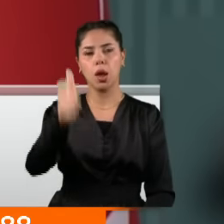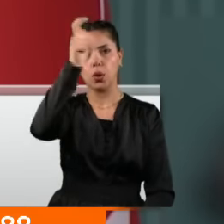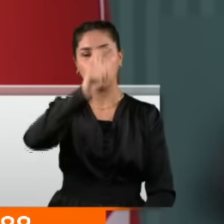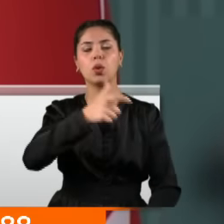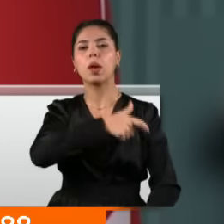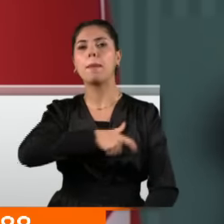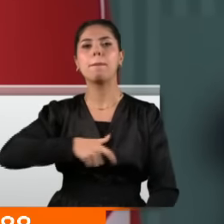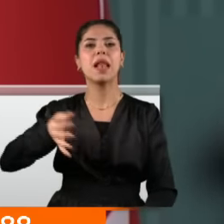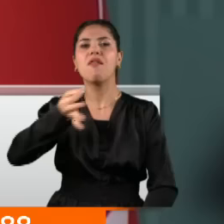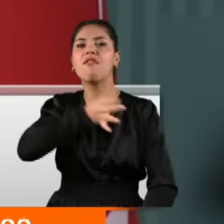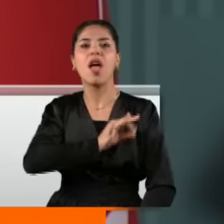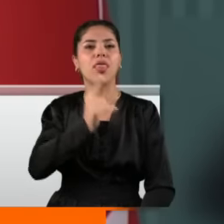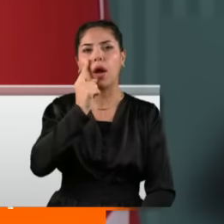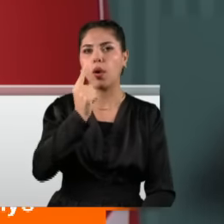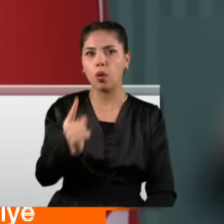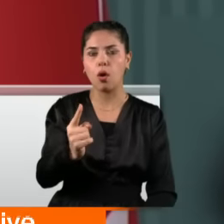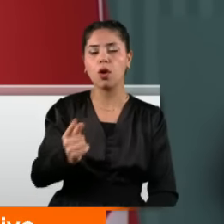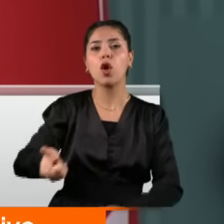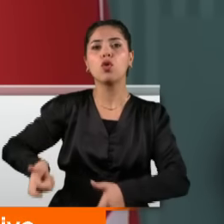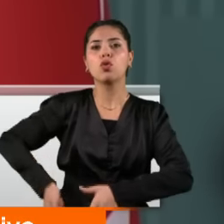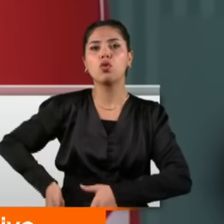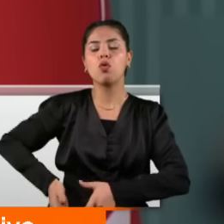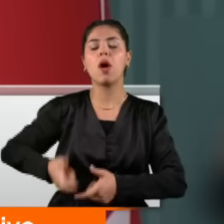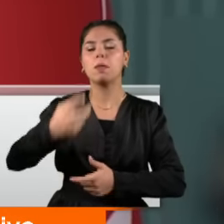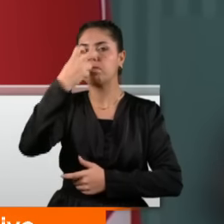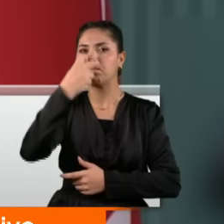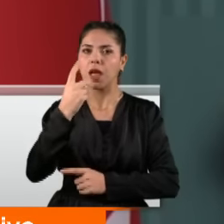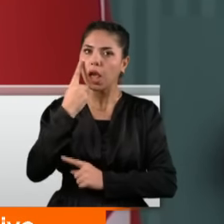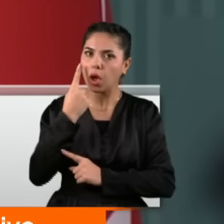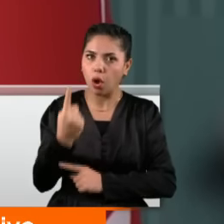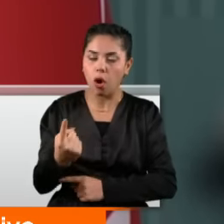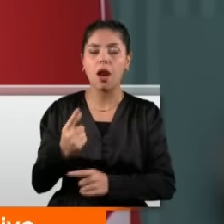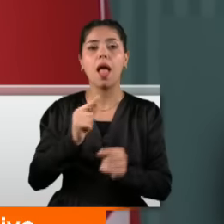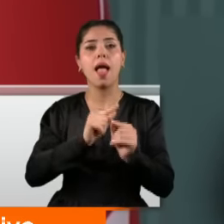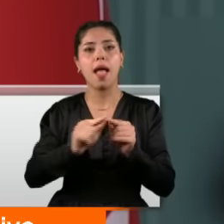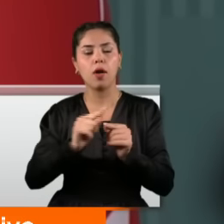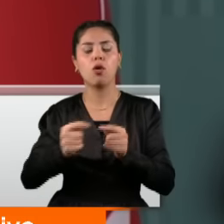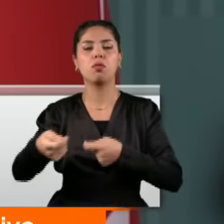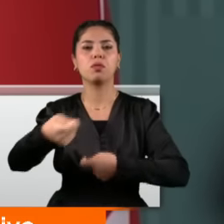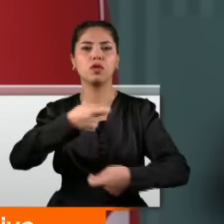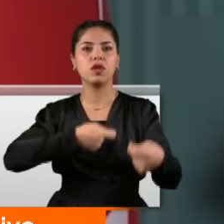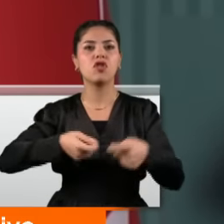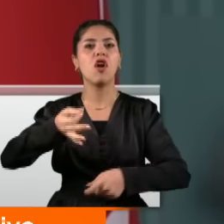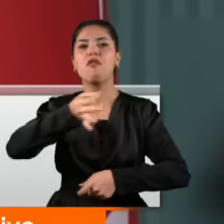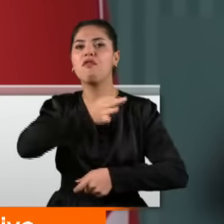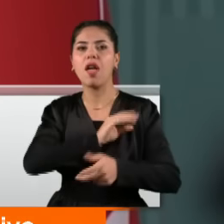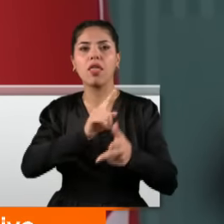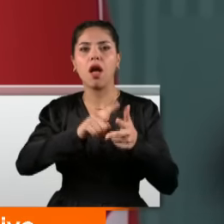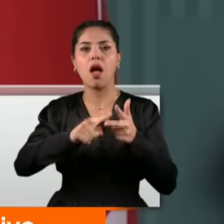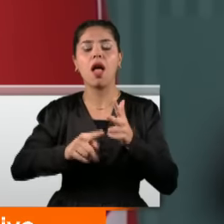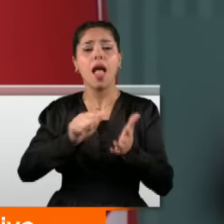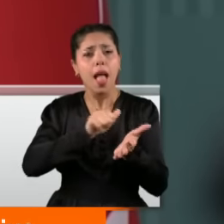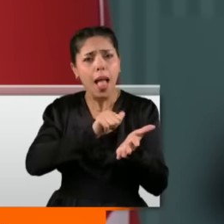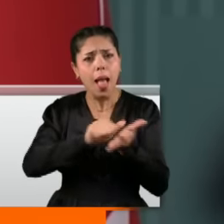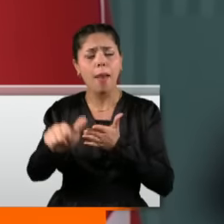milli menfaatleri, güvenlik hassasiyetleri, ekonomik ve ticari çıkarları her şeyin